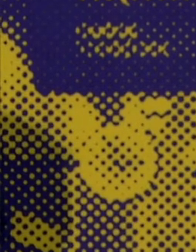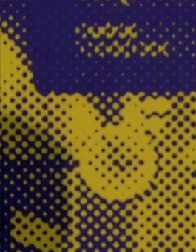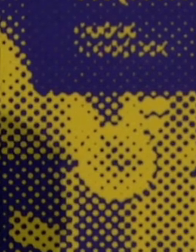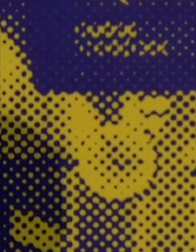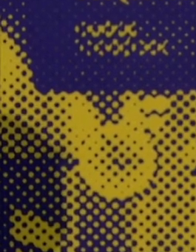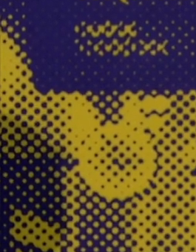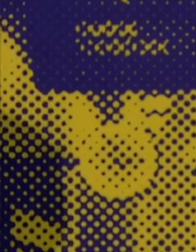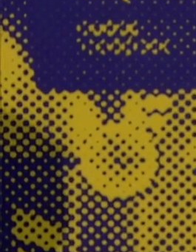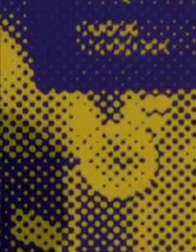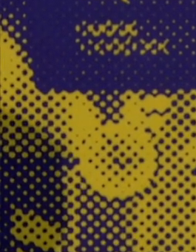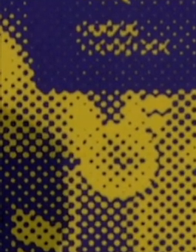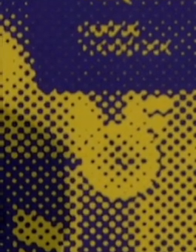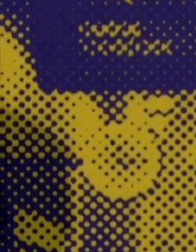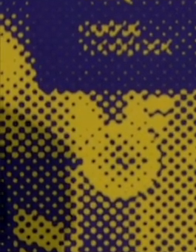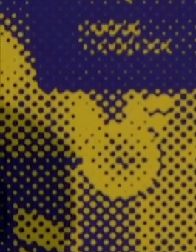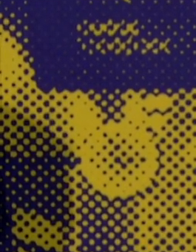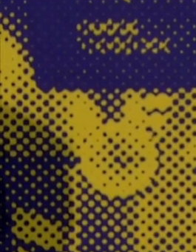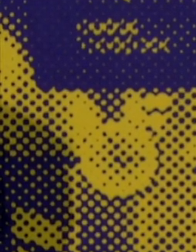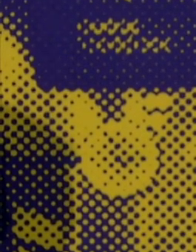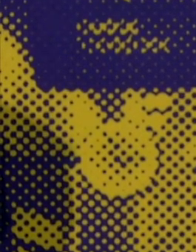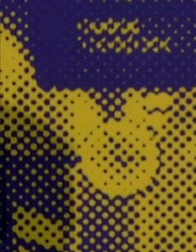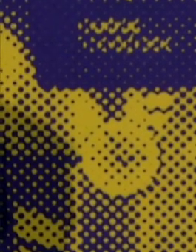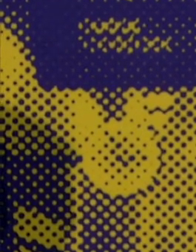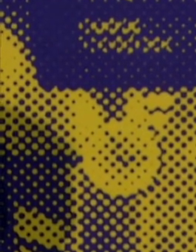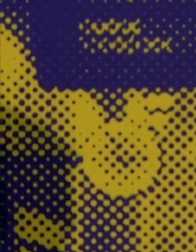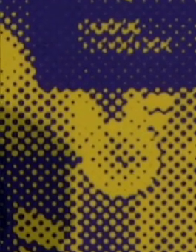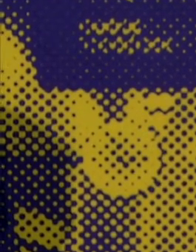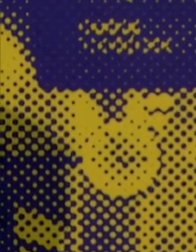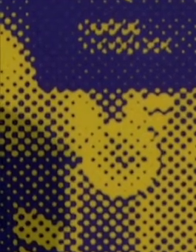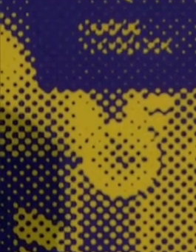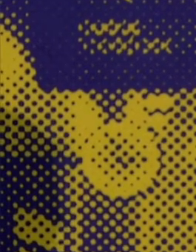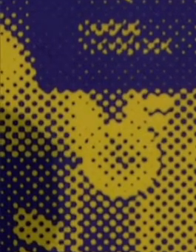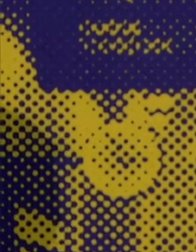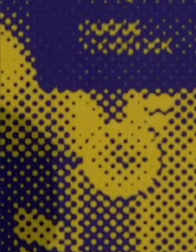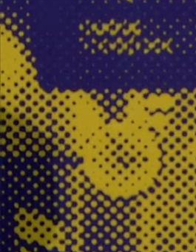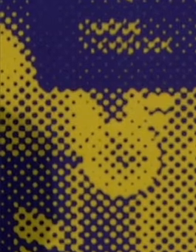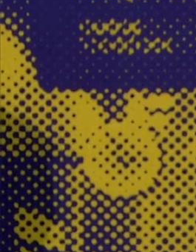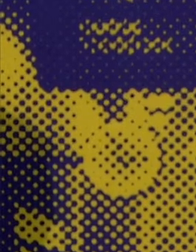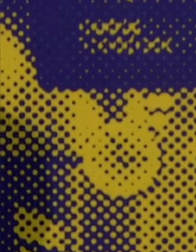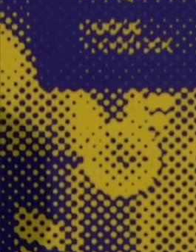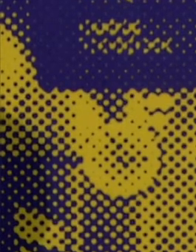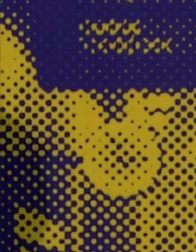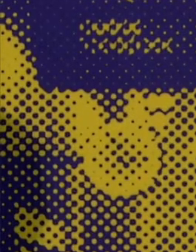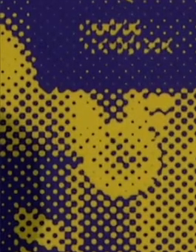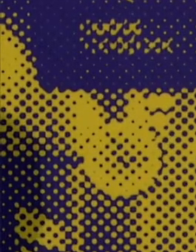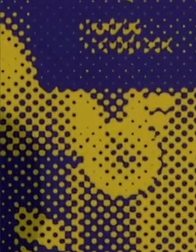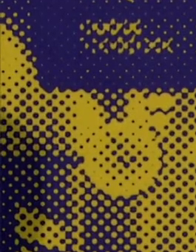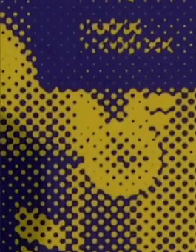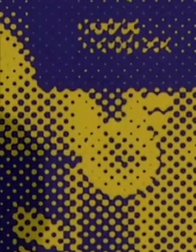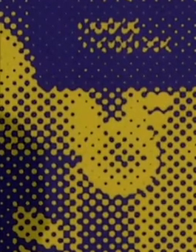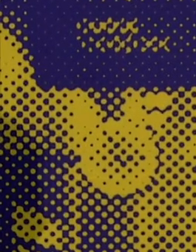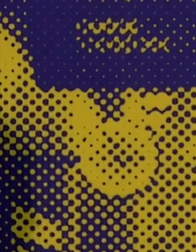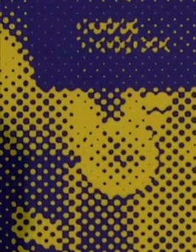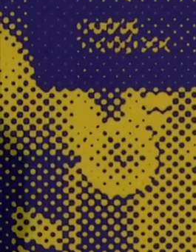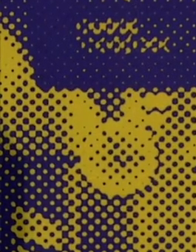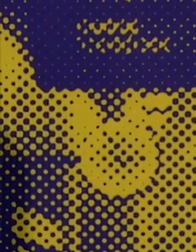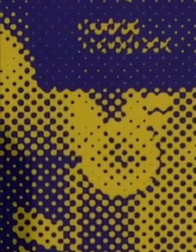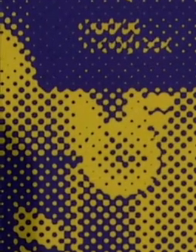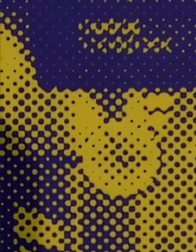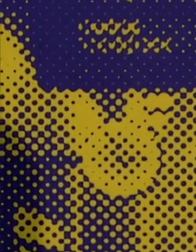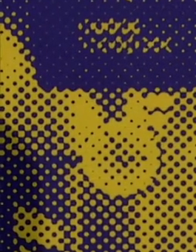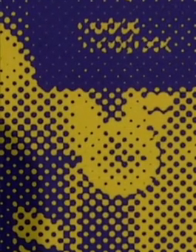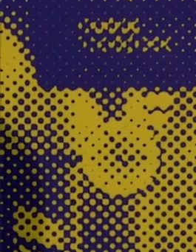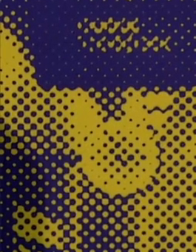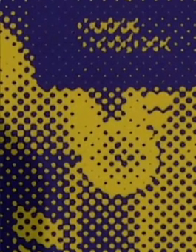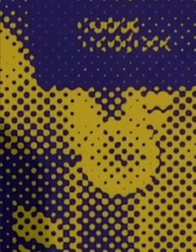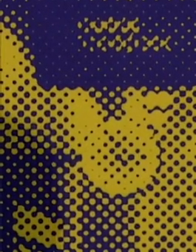damklubbfotbollföreningar gör, inte bara på planen så att säga, utan det är en större kunskap och en mycket mycket större samverkan. För att annars så blir det så